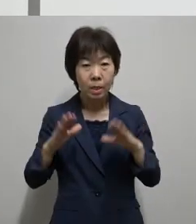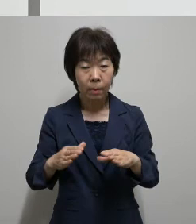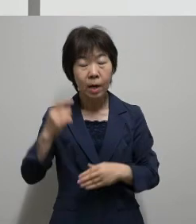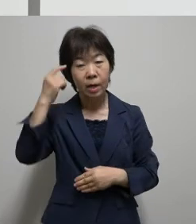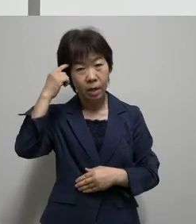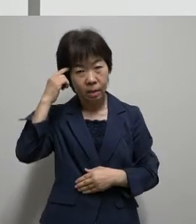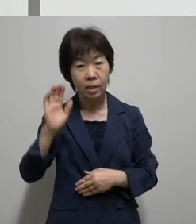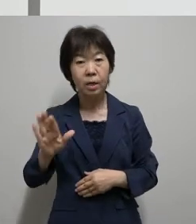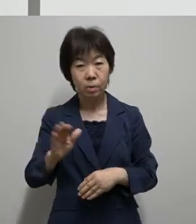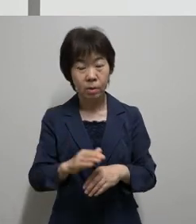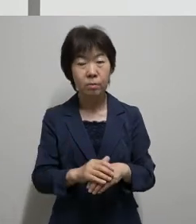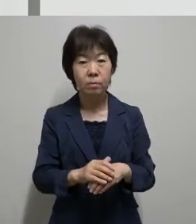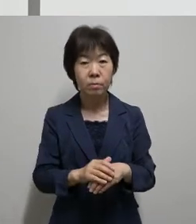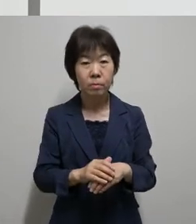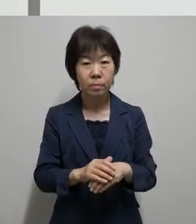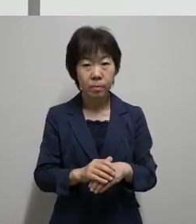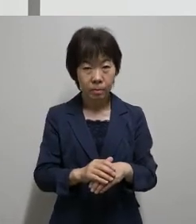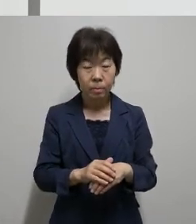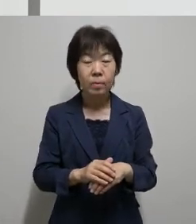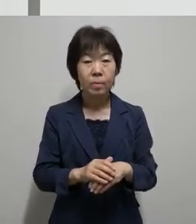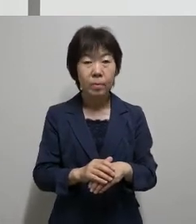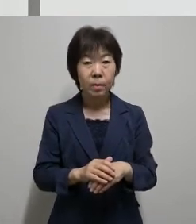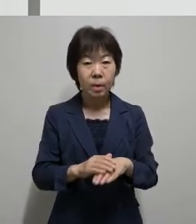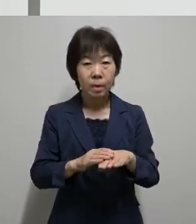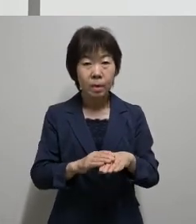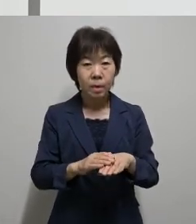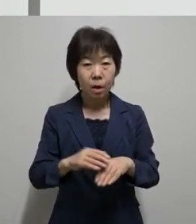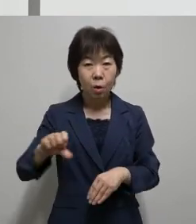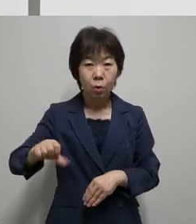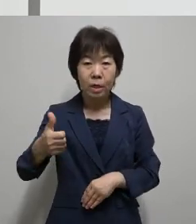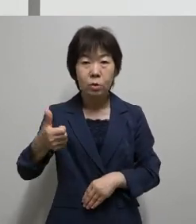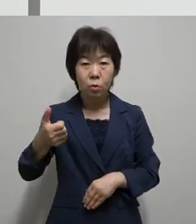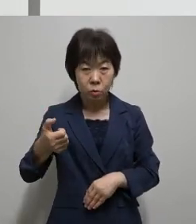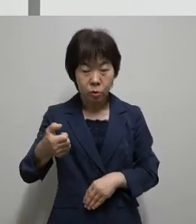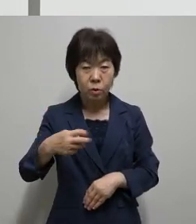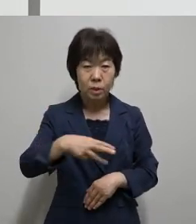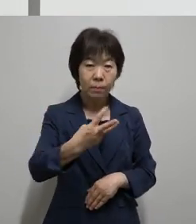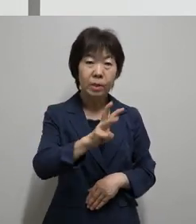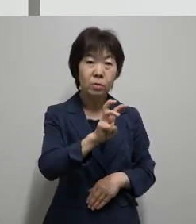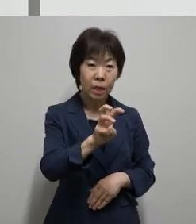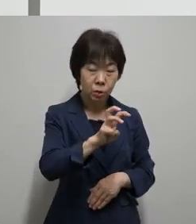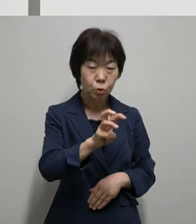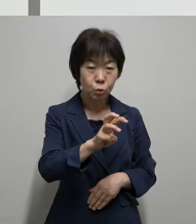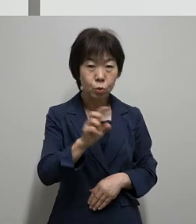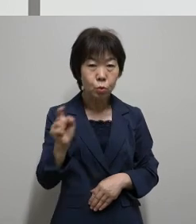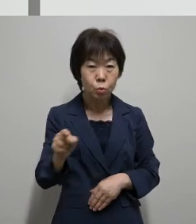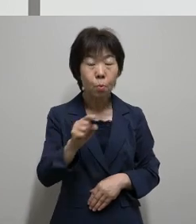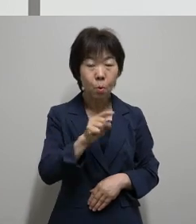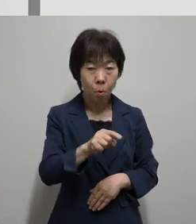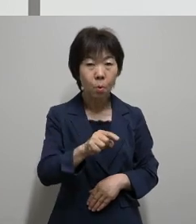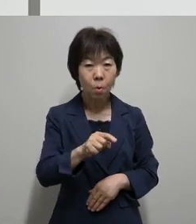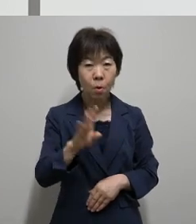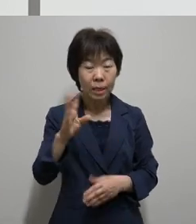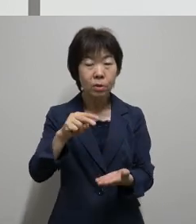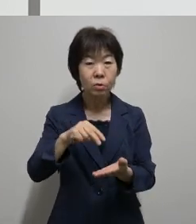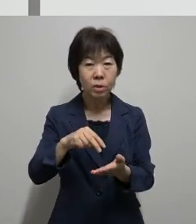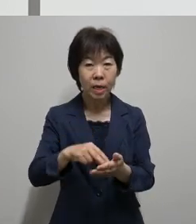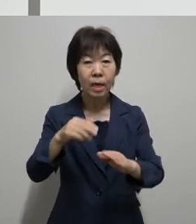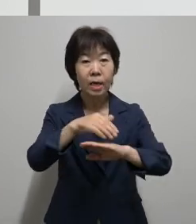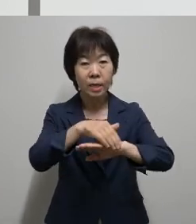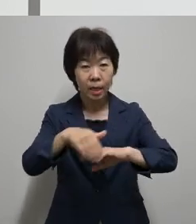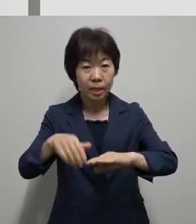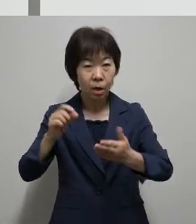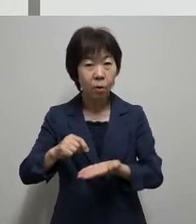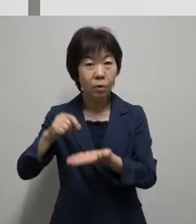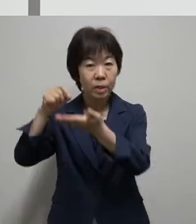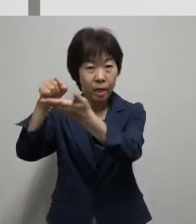着手をしております先ほどお話があったような550、330というものも県として計